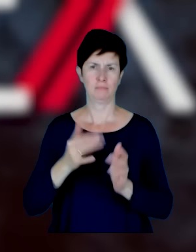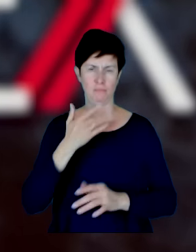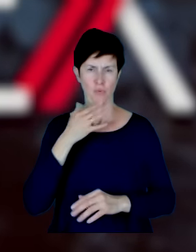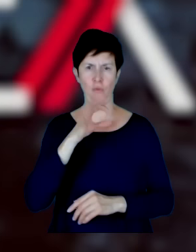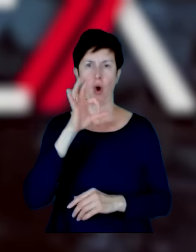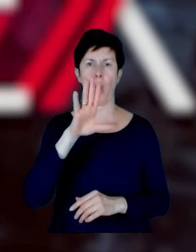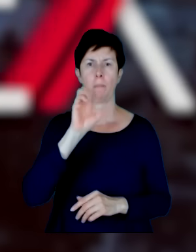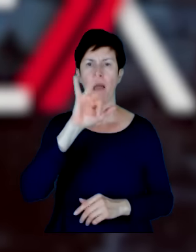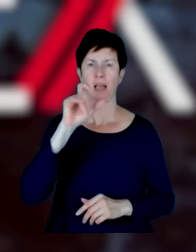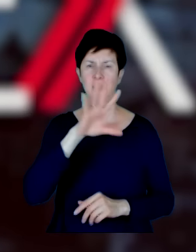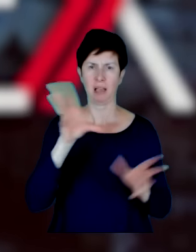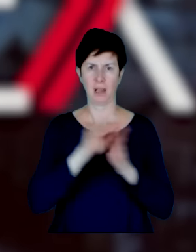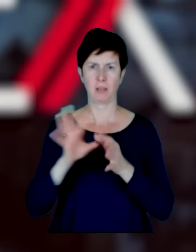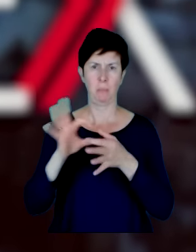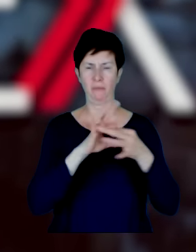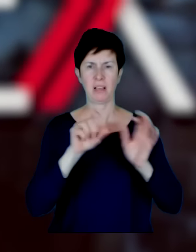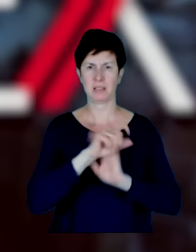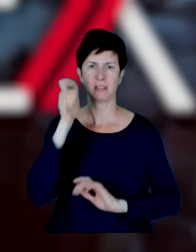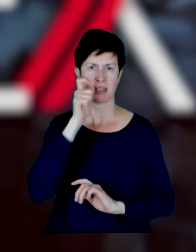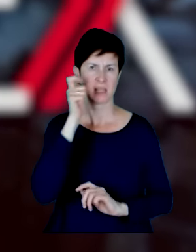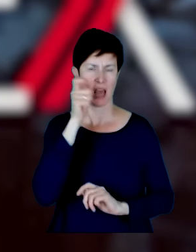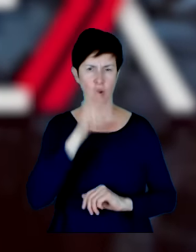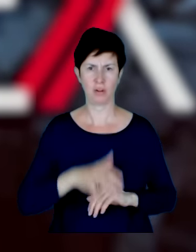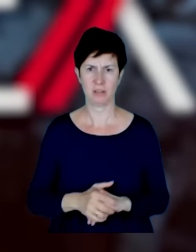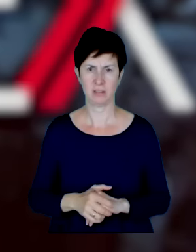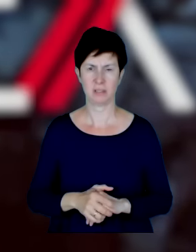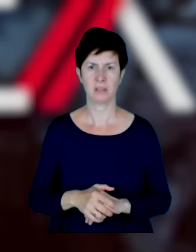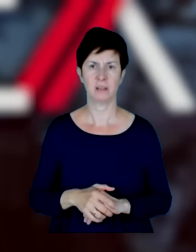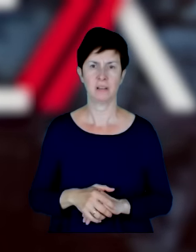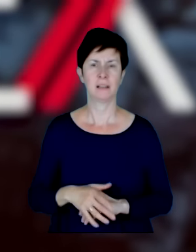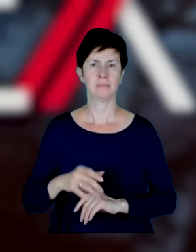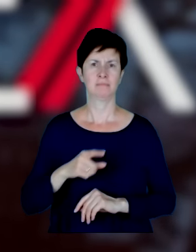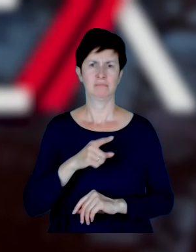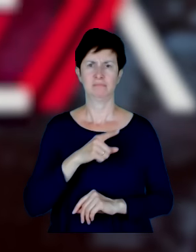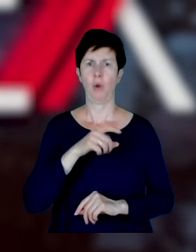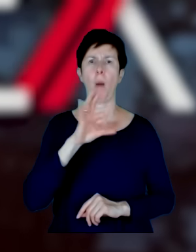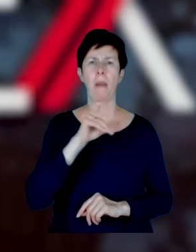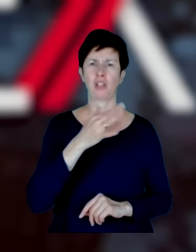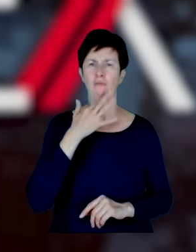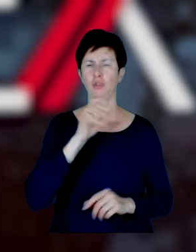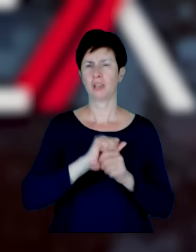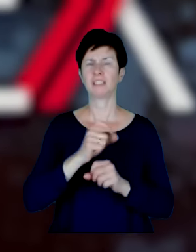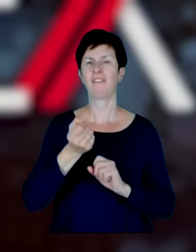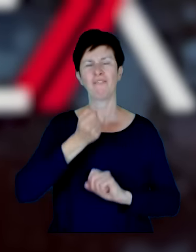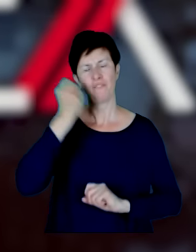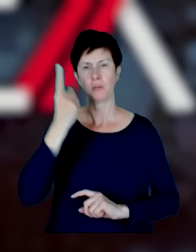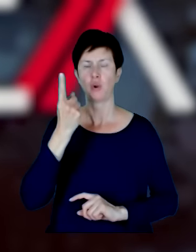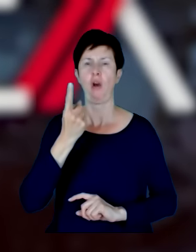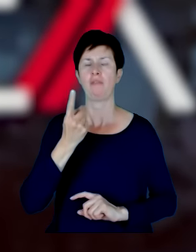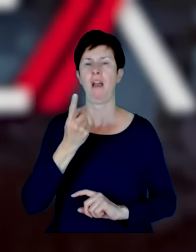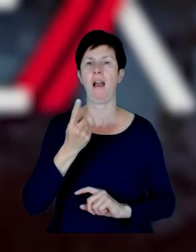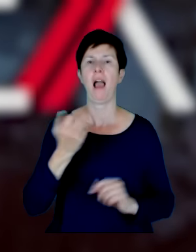obajtka z terrorystami z hezbollahu zarządu firm cała sprawa to pseudo afera która przyczyni się do obniżki notowań